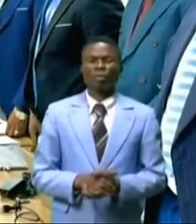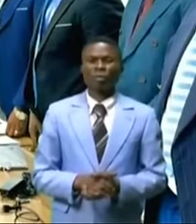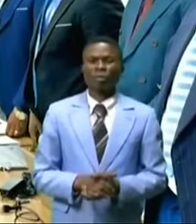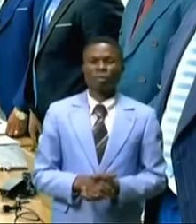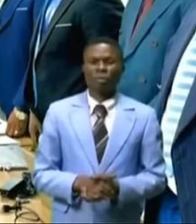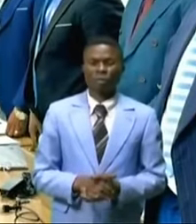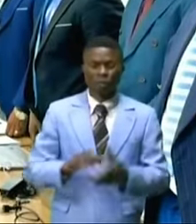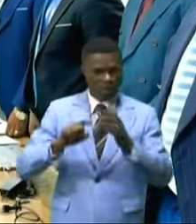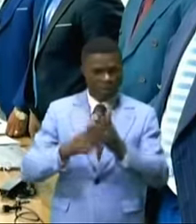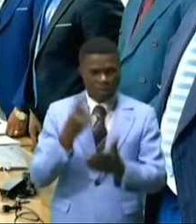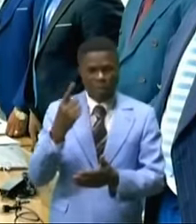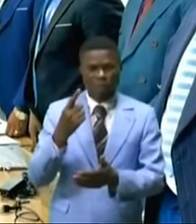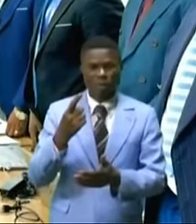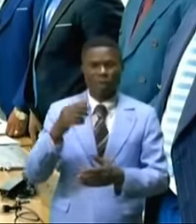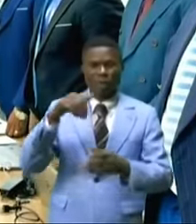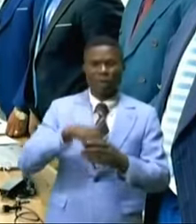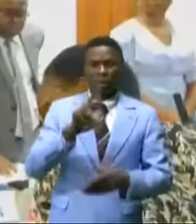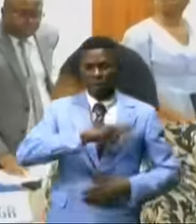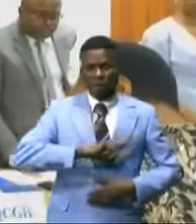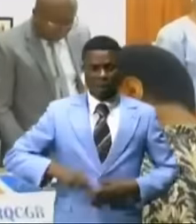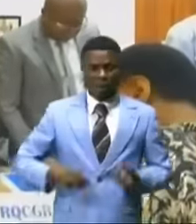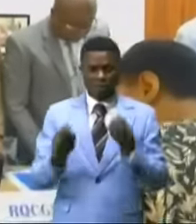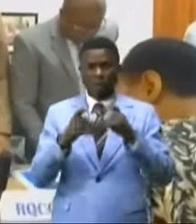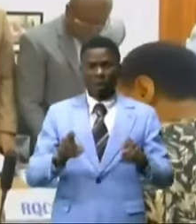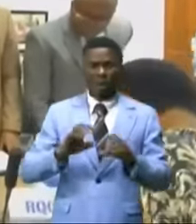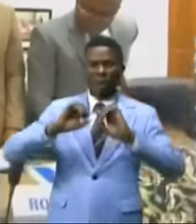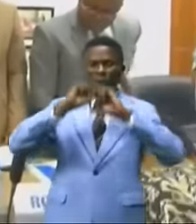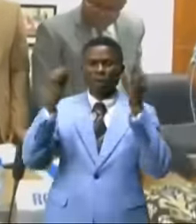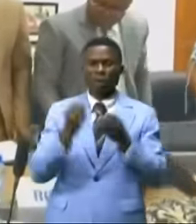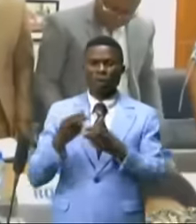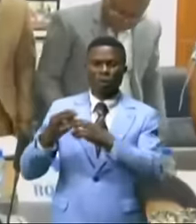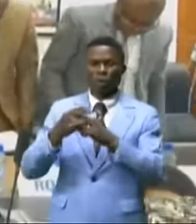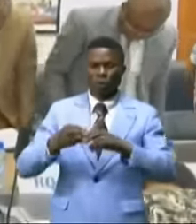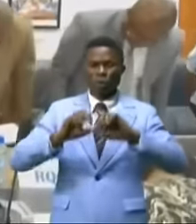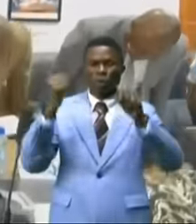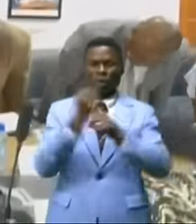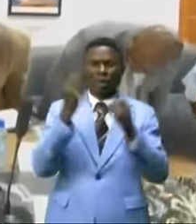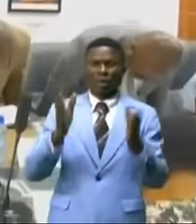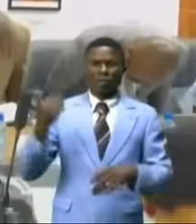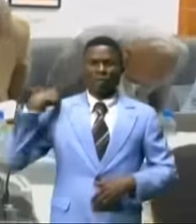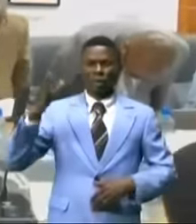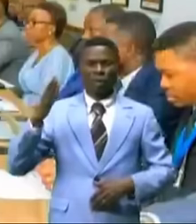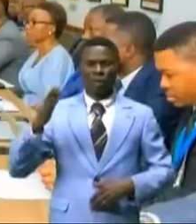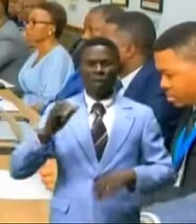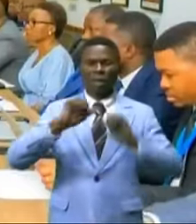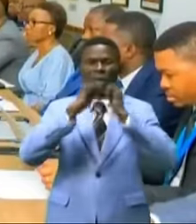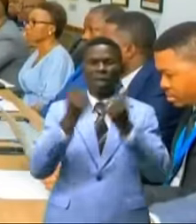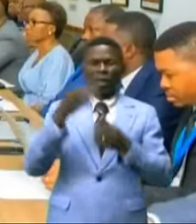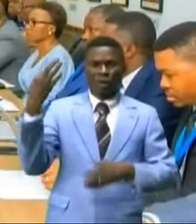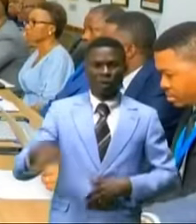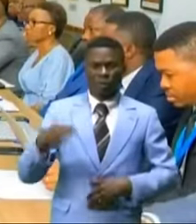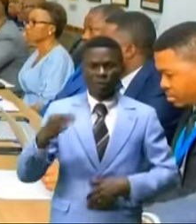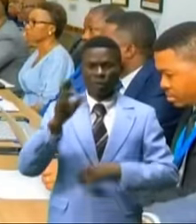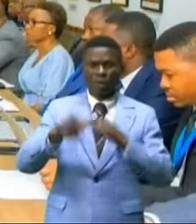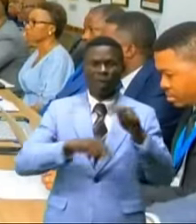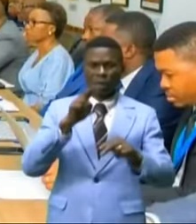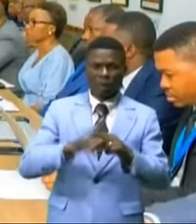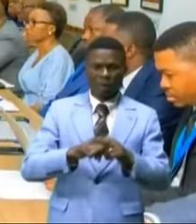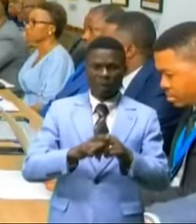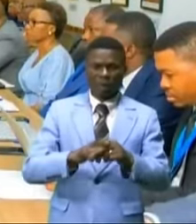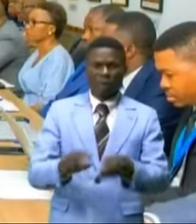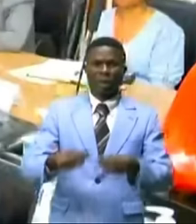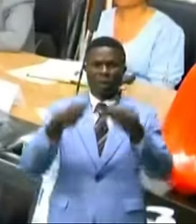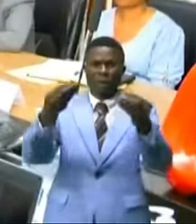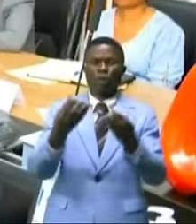C'est une première à la Caisse nationale de sécurité sociale des agents de l'État. L'Agence française des normalisations vient de livrer